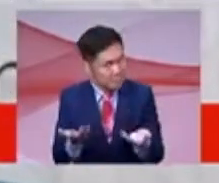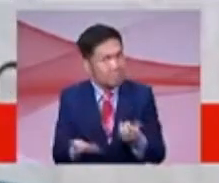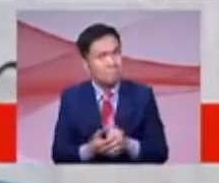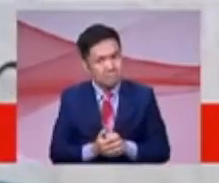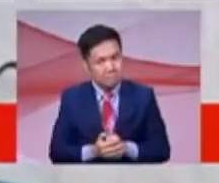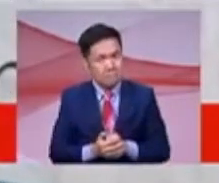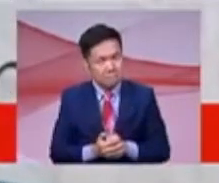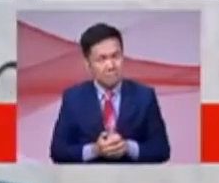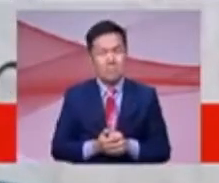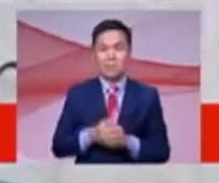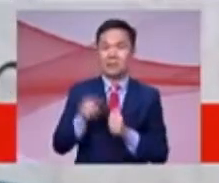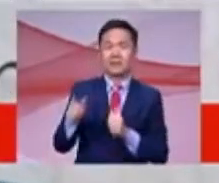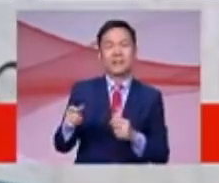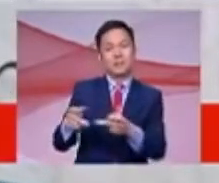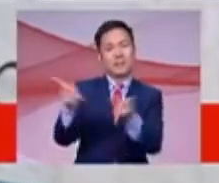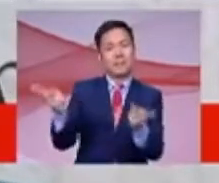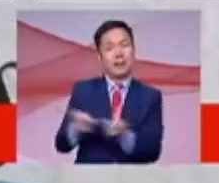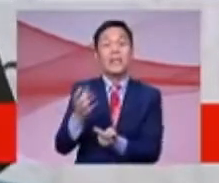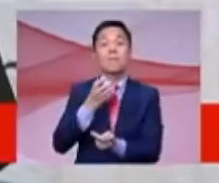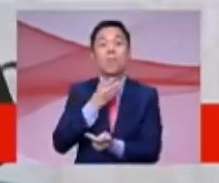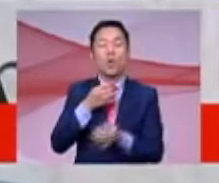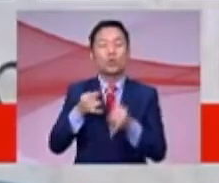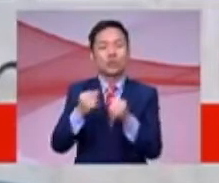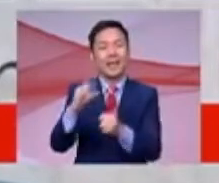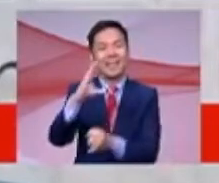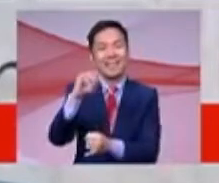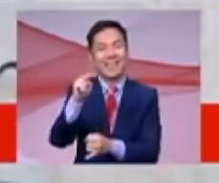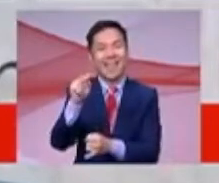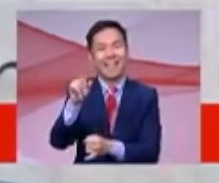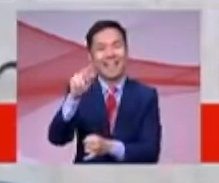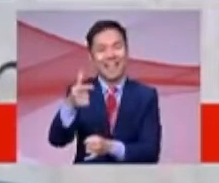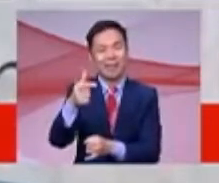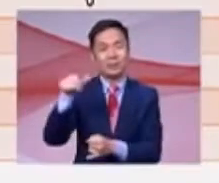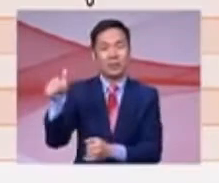ni kluster Jalan Canning Estate, iaitu seorang pelayan